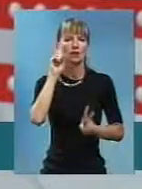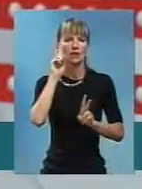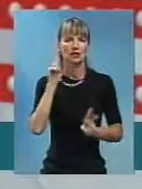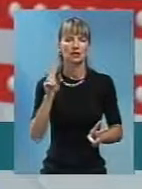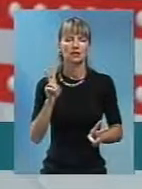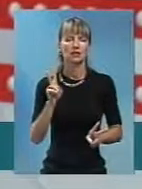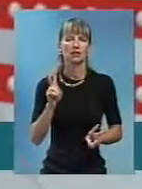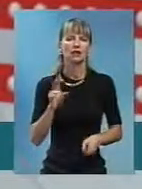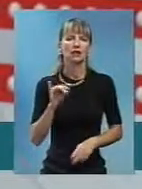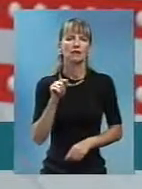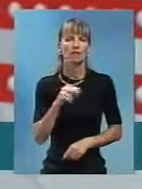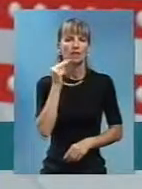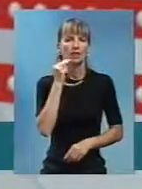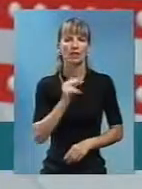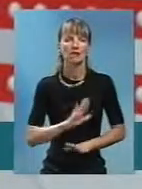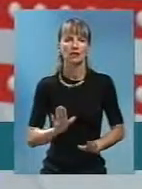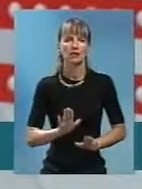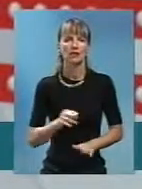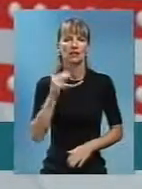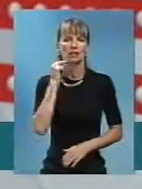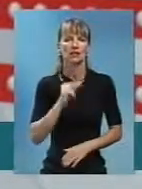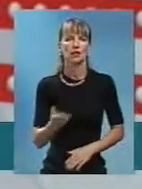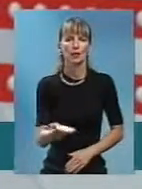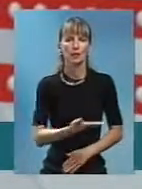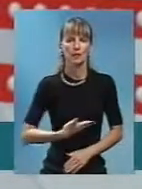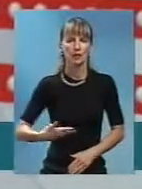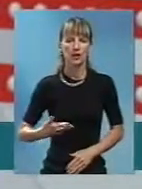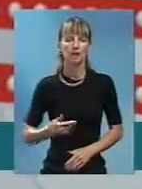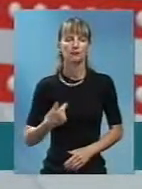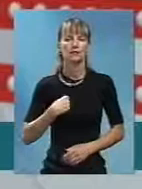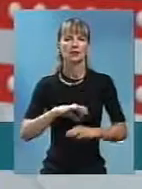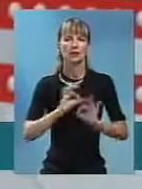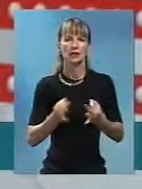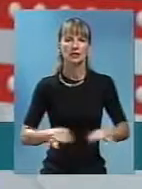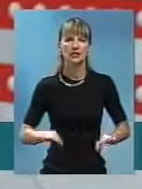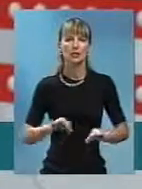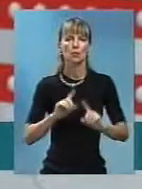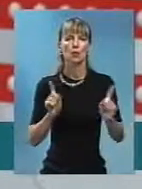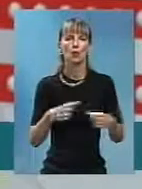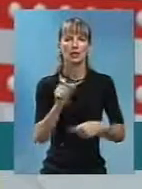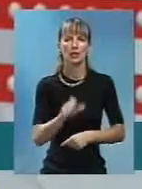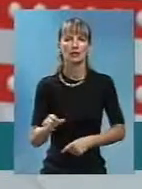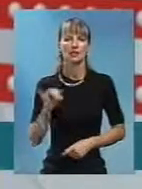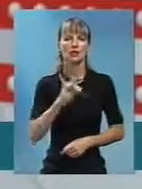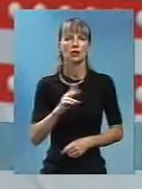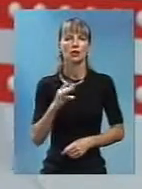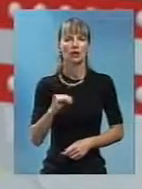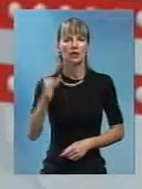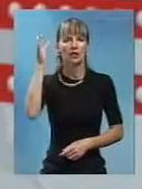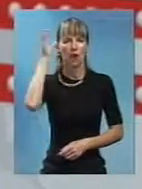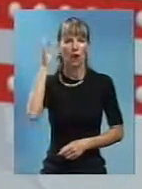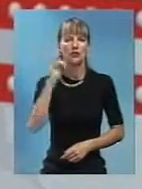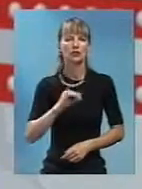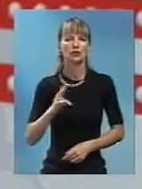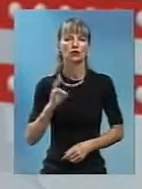знає. І вони не винні. Винні ми. Ми, митці, музейники, історики, наука